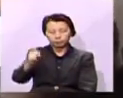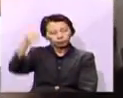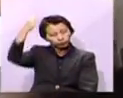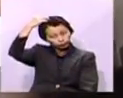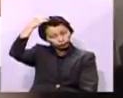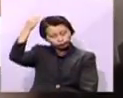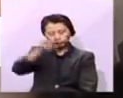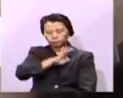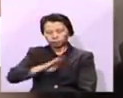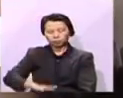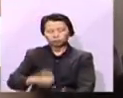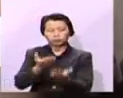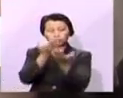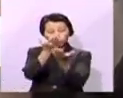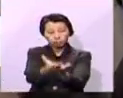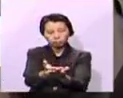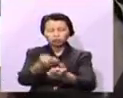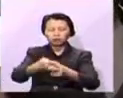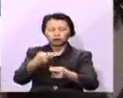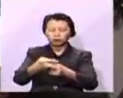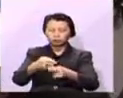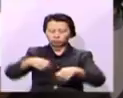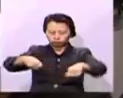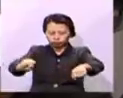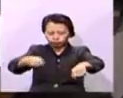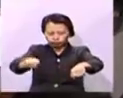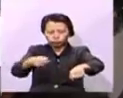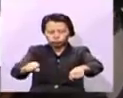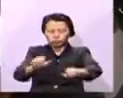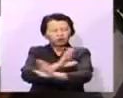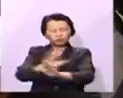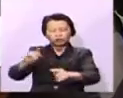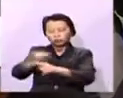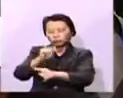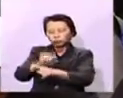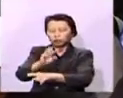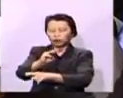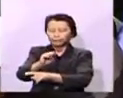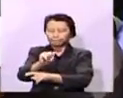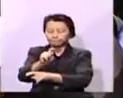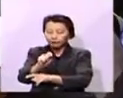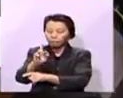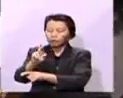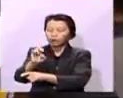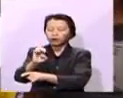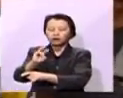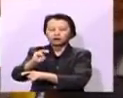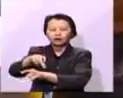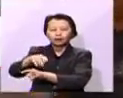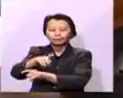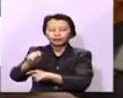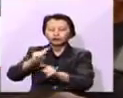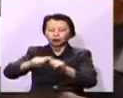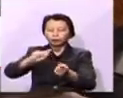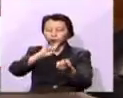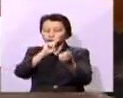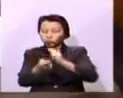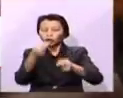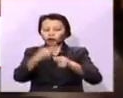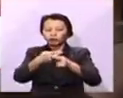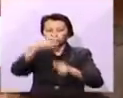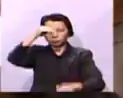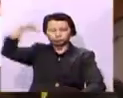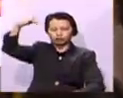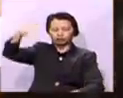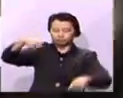Baginda turut mencadangkan supaya gelaran Mat Rempit tidak lagi digunakan, sebaliknya ditukar kepada Brother Motor. Dengan